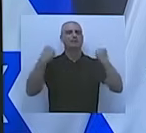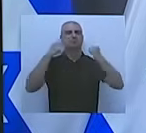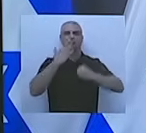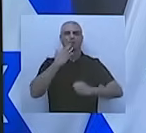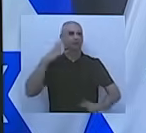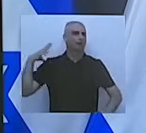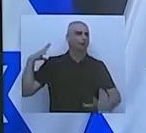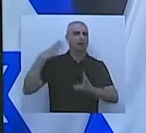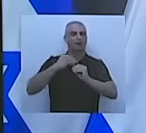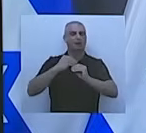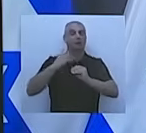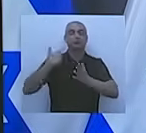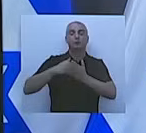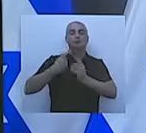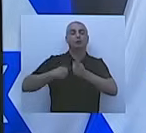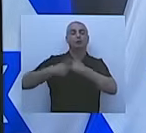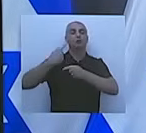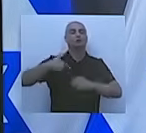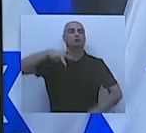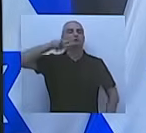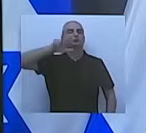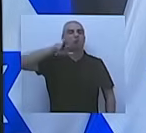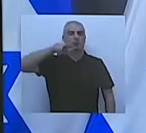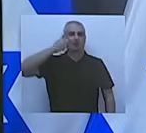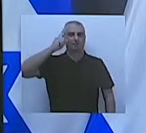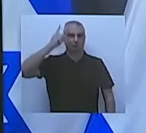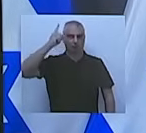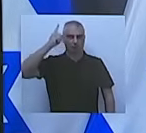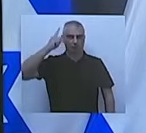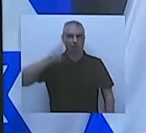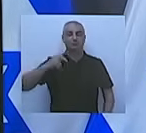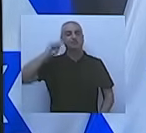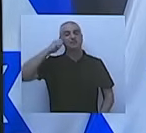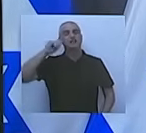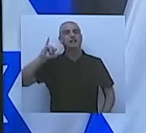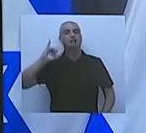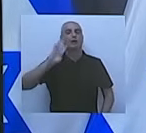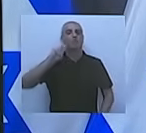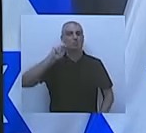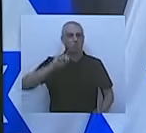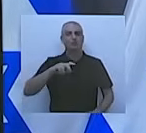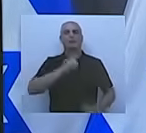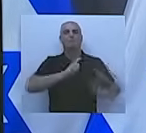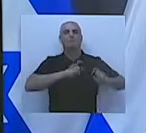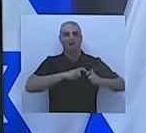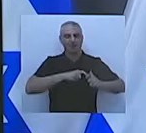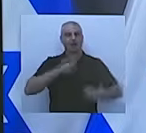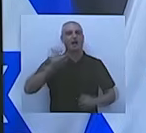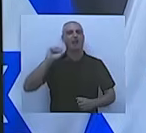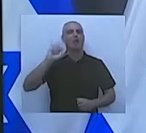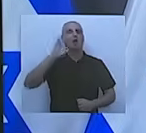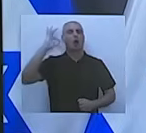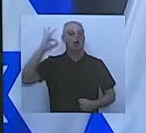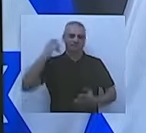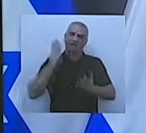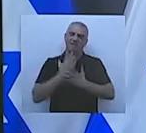concentrare nu sunt soldați de carieră în Israel nu sunt foarte puțini soldații de carieră sunt oameni care trăiesc din cu totul și cu totul alte meserii vă